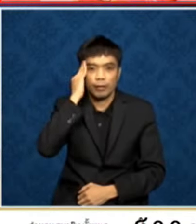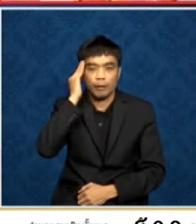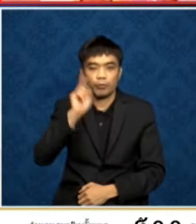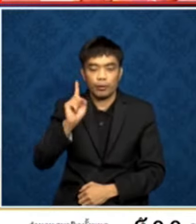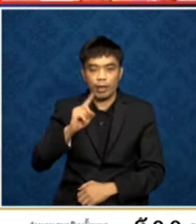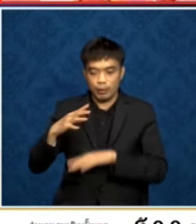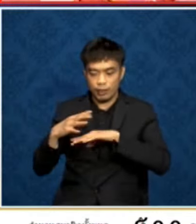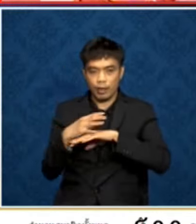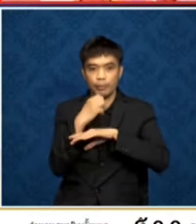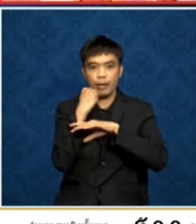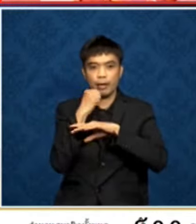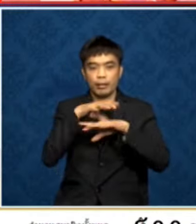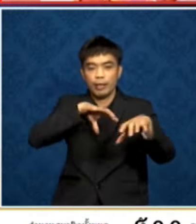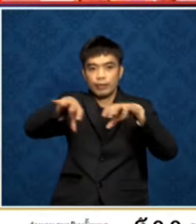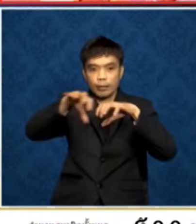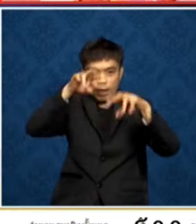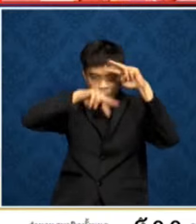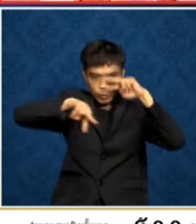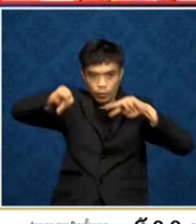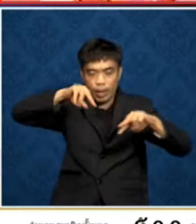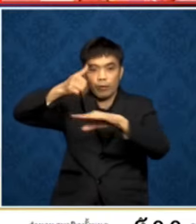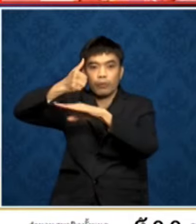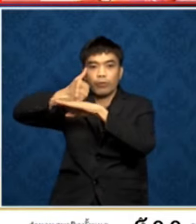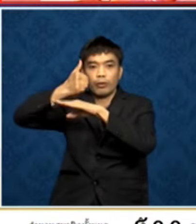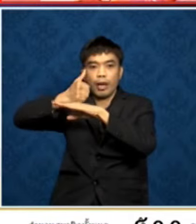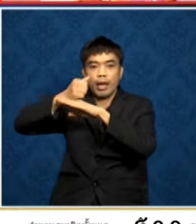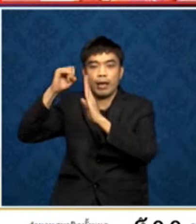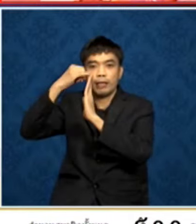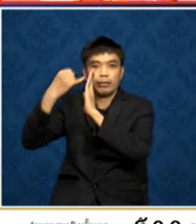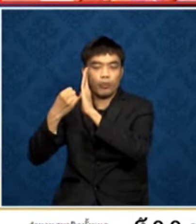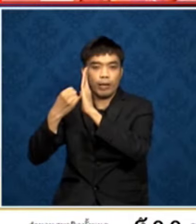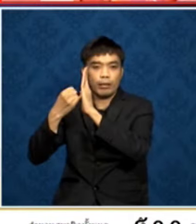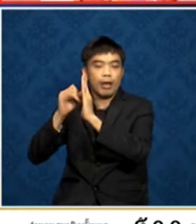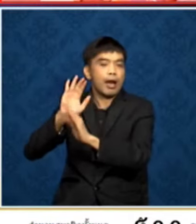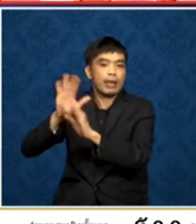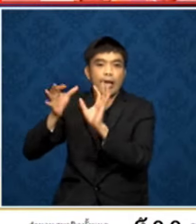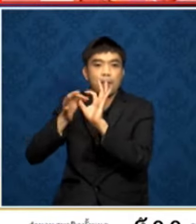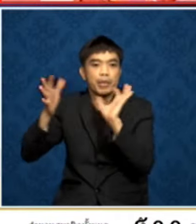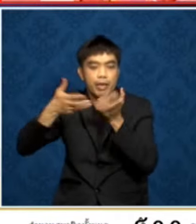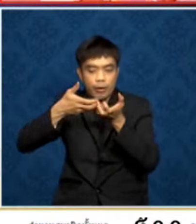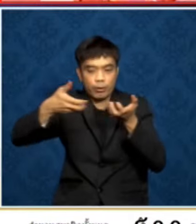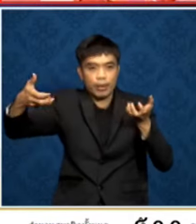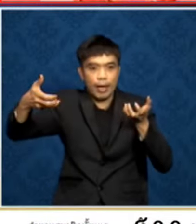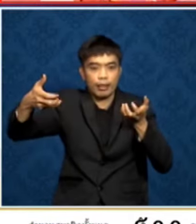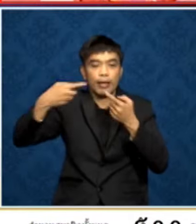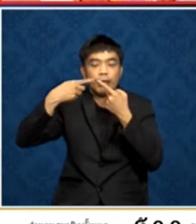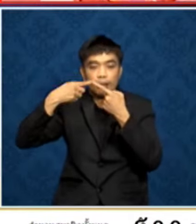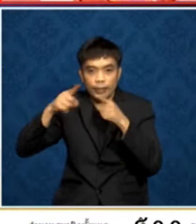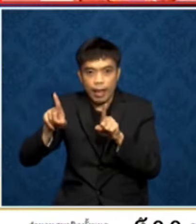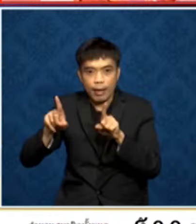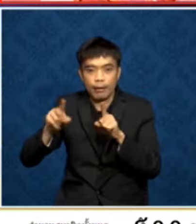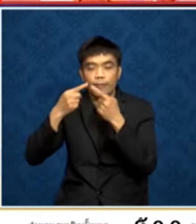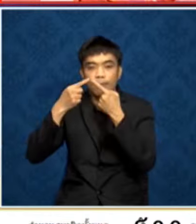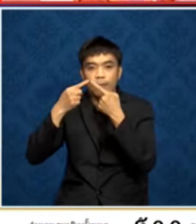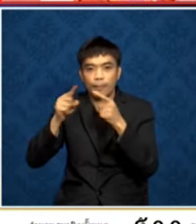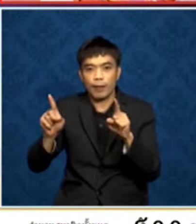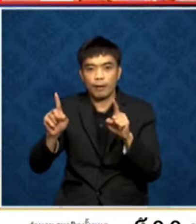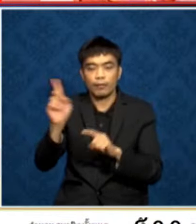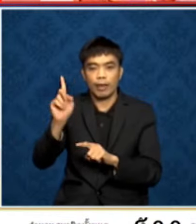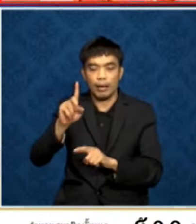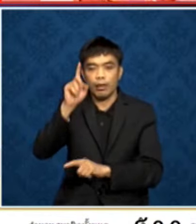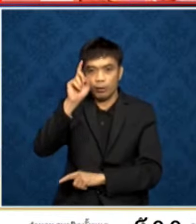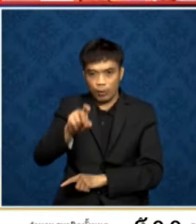อำนาจการบริหารแผ่นดินผู้ว่าราชการไม่ใช่ส่วนหนึงของการเมืองท้องถิ่นแต่เป็นส่วนหนึ่งที่เรา